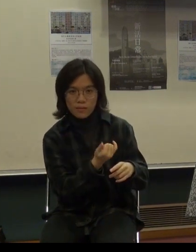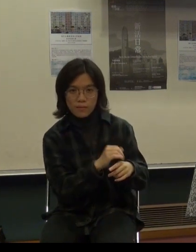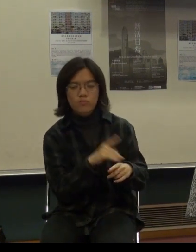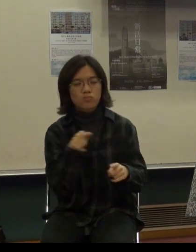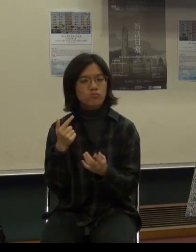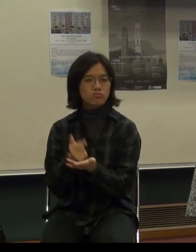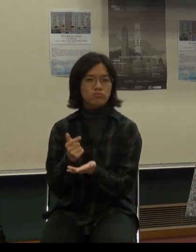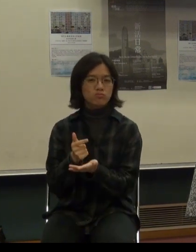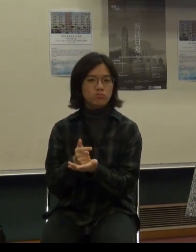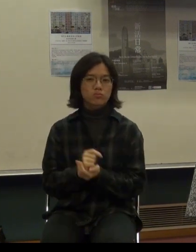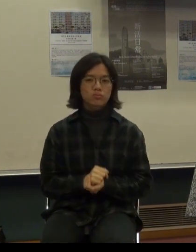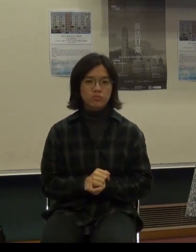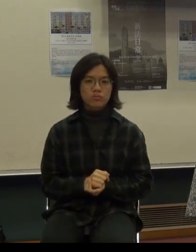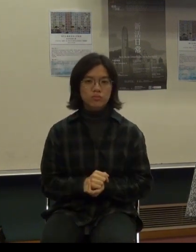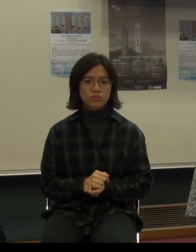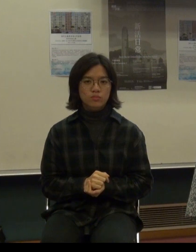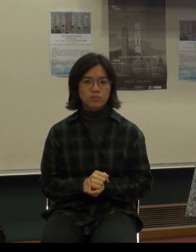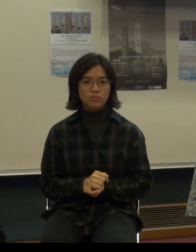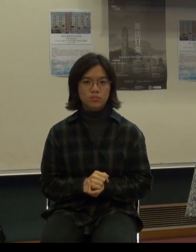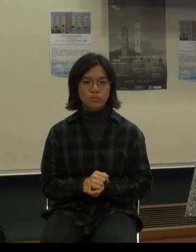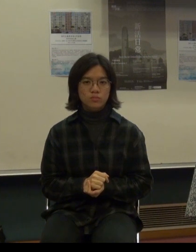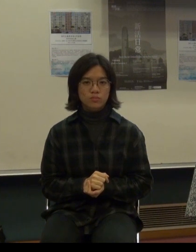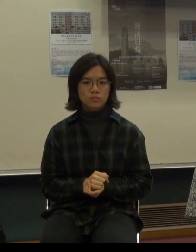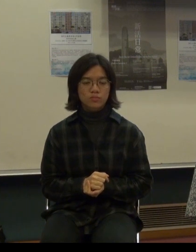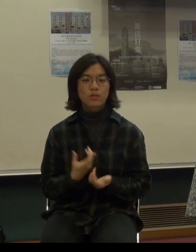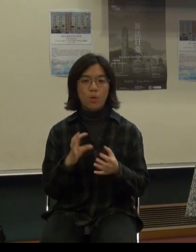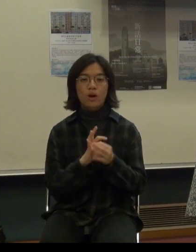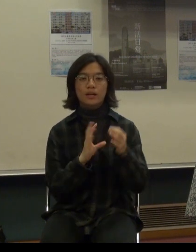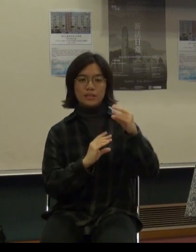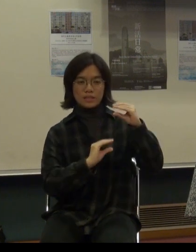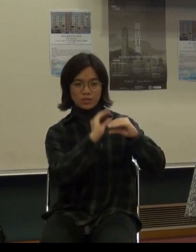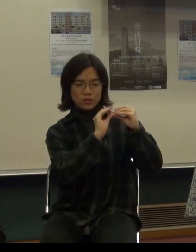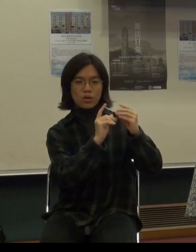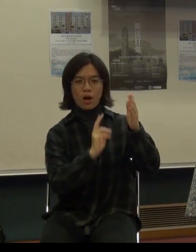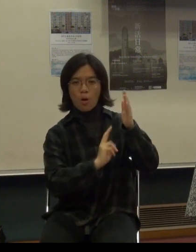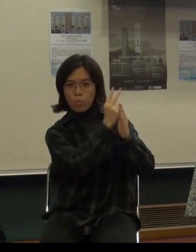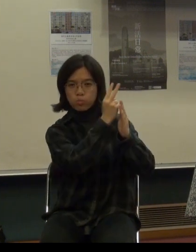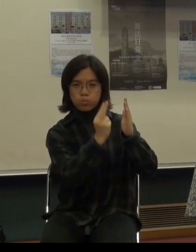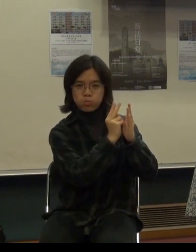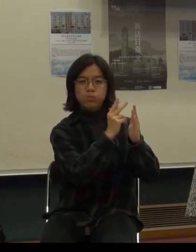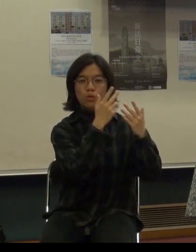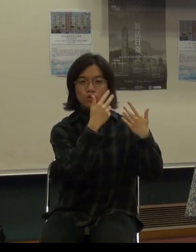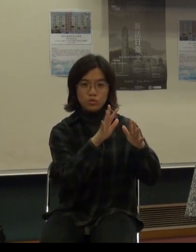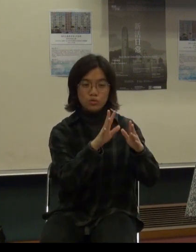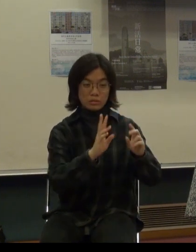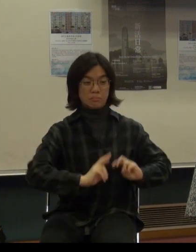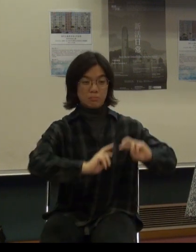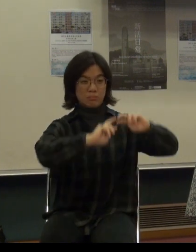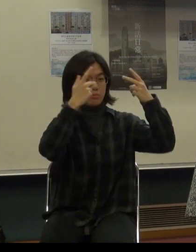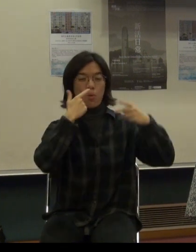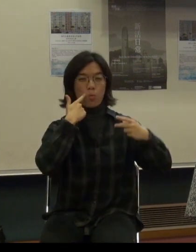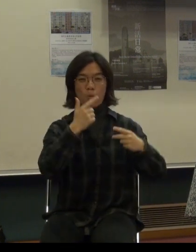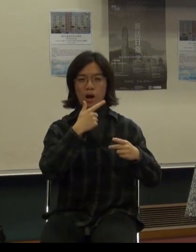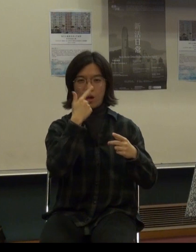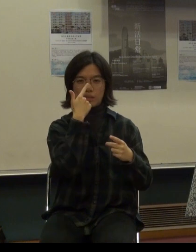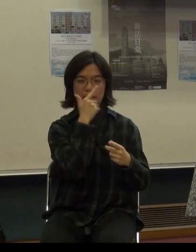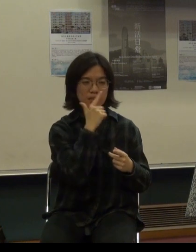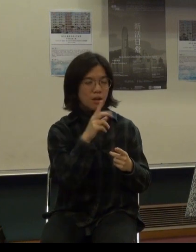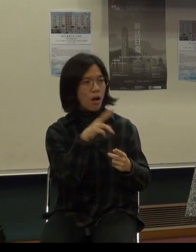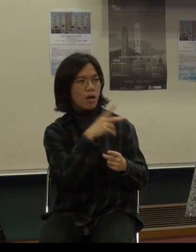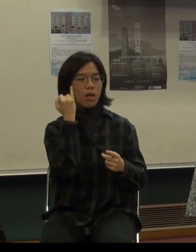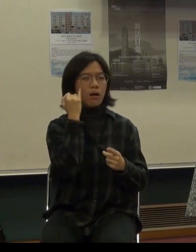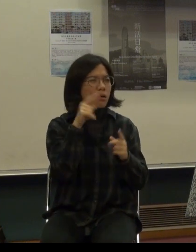緊要嘅。呢個係無論係即係嗰個建築物嗰個改動嘅，令唔令到我哋見到佢有街市咧？又或者係建築物